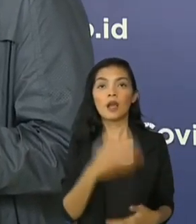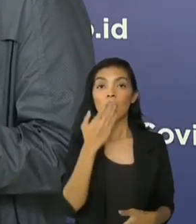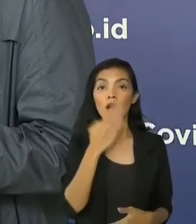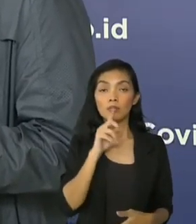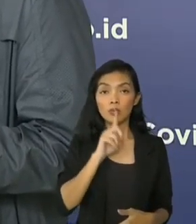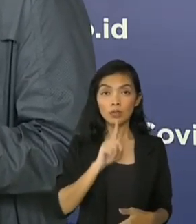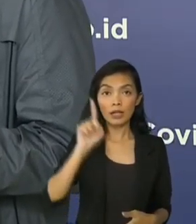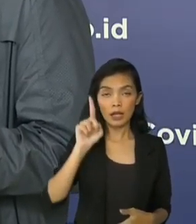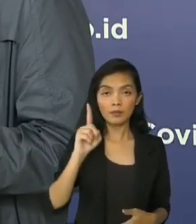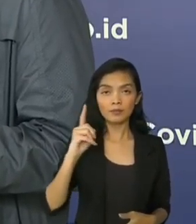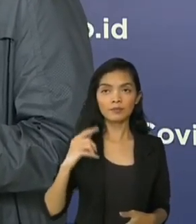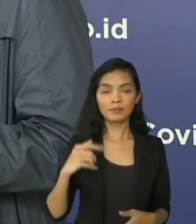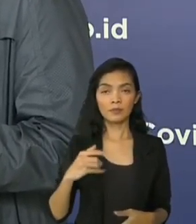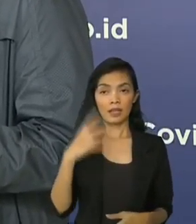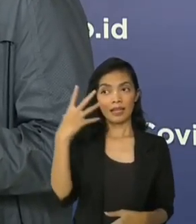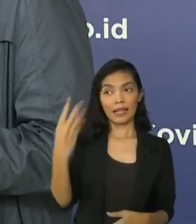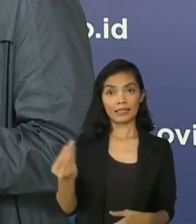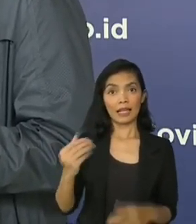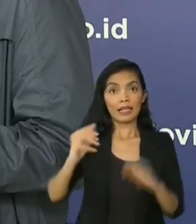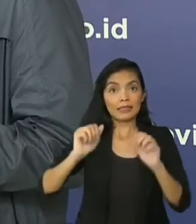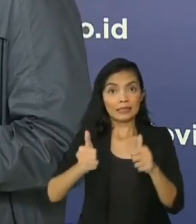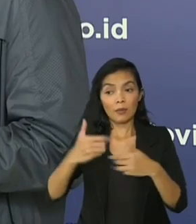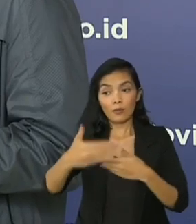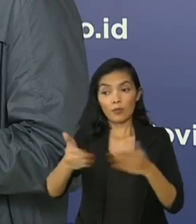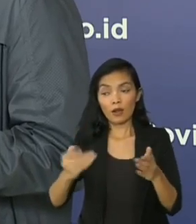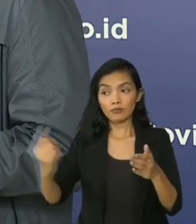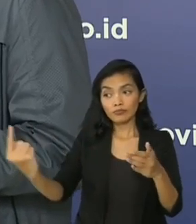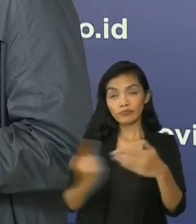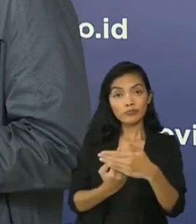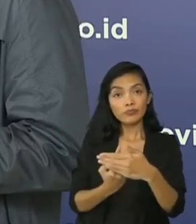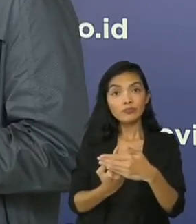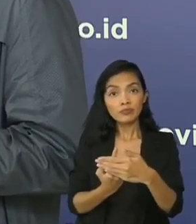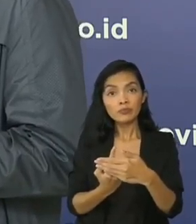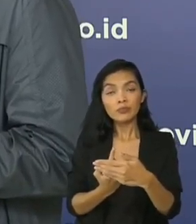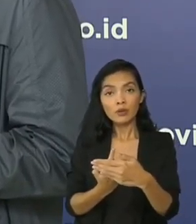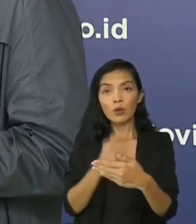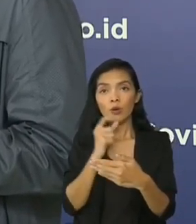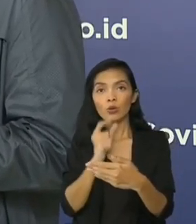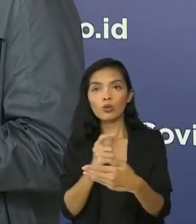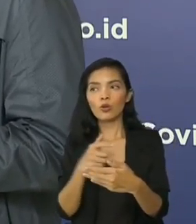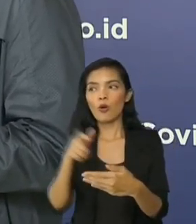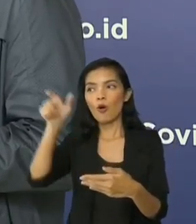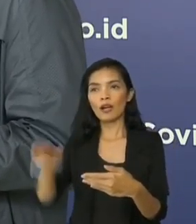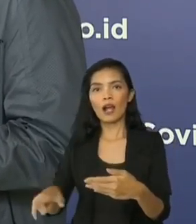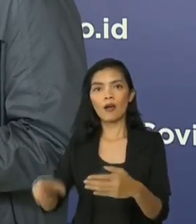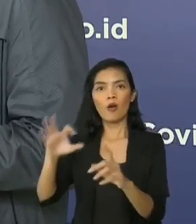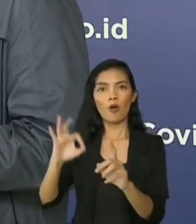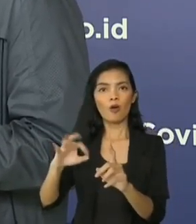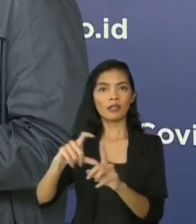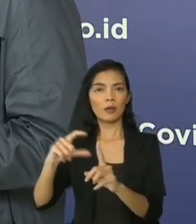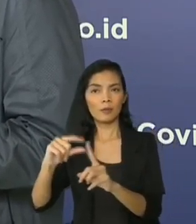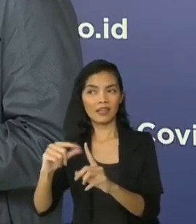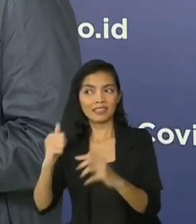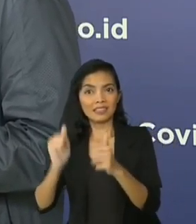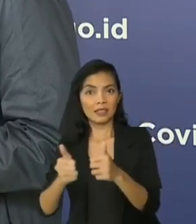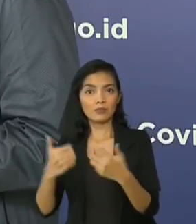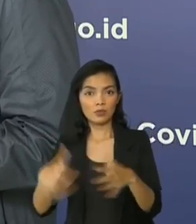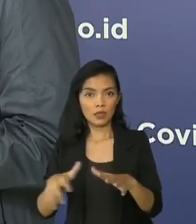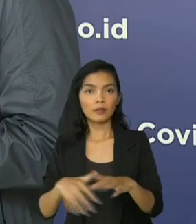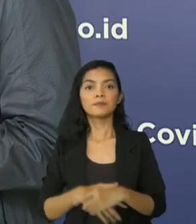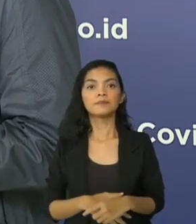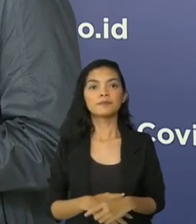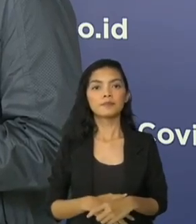desa yang sudah menyiapkan ruang isolasi untuk kepentingan OTP yang datang ke